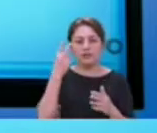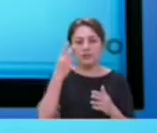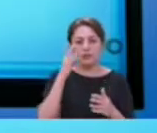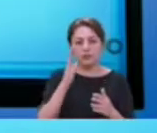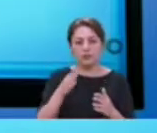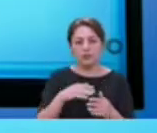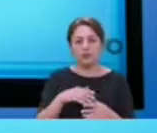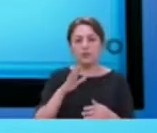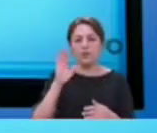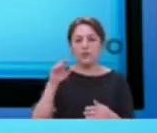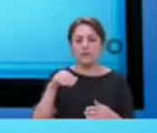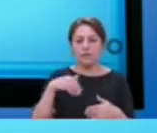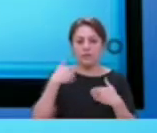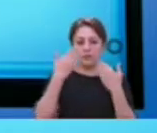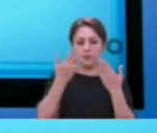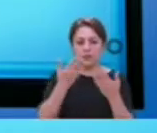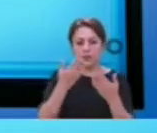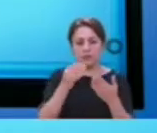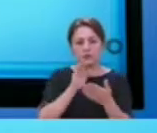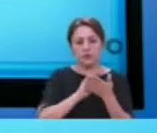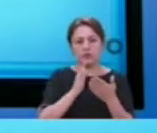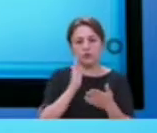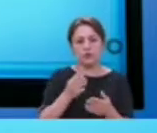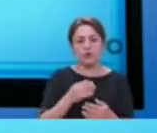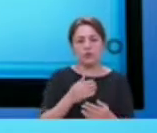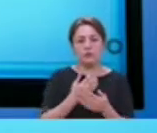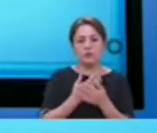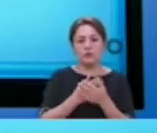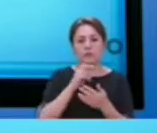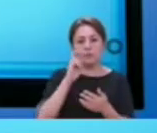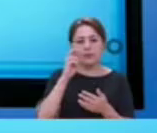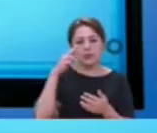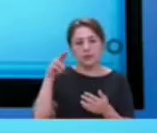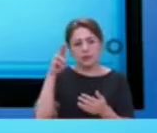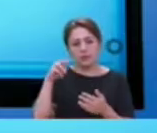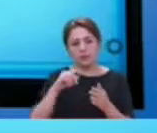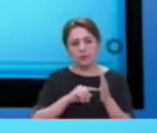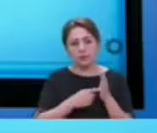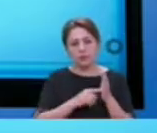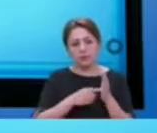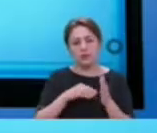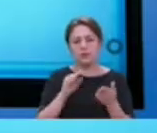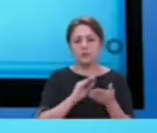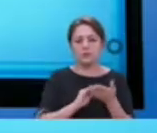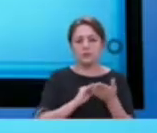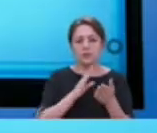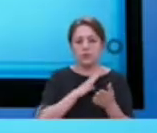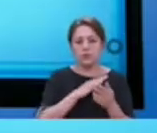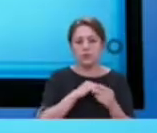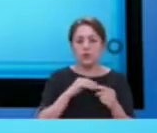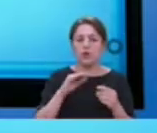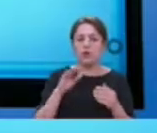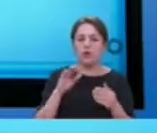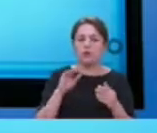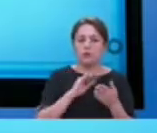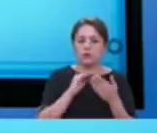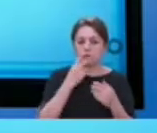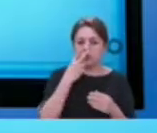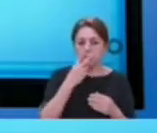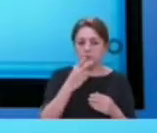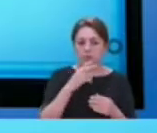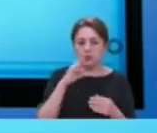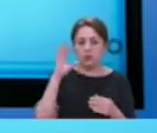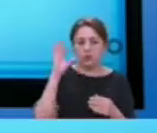va quyidagicha yoziladi. Masalan, mana B nuqta, D nuqtalarini ham belgilab oldik. Mana yozilishi